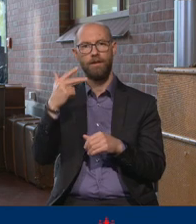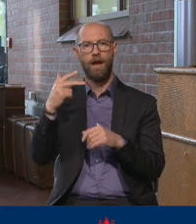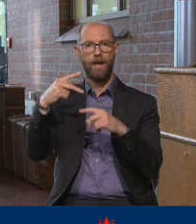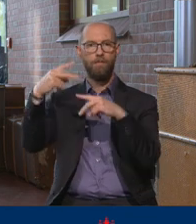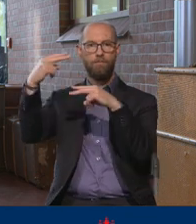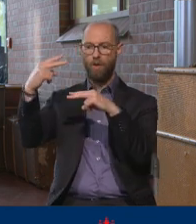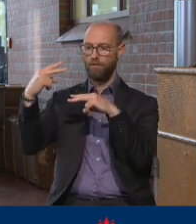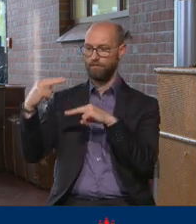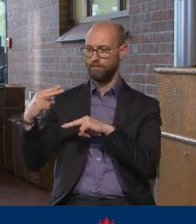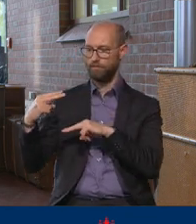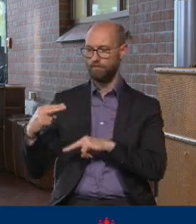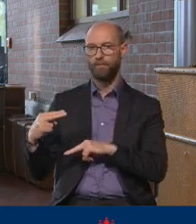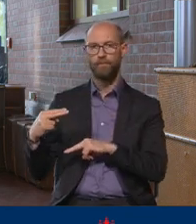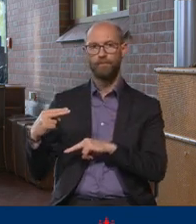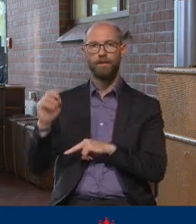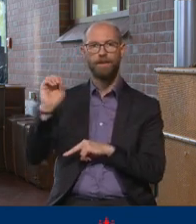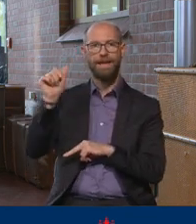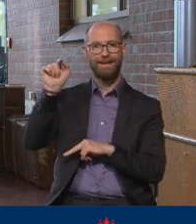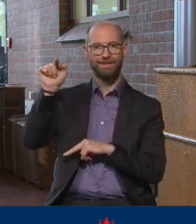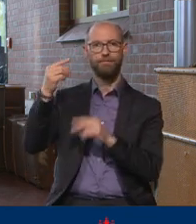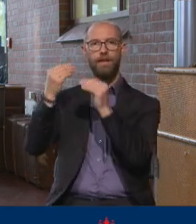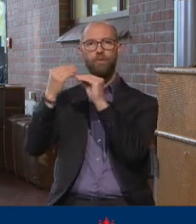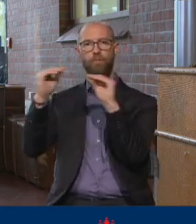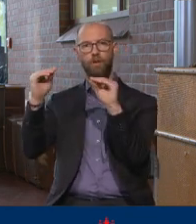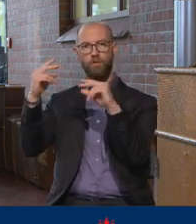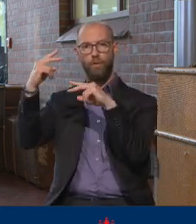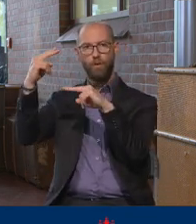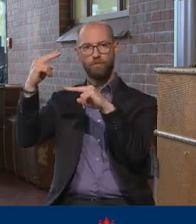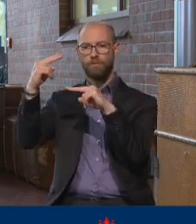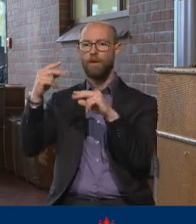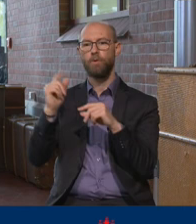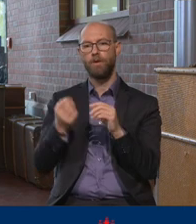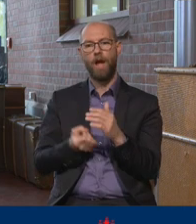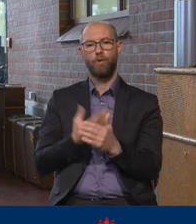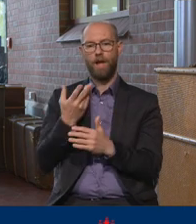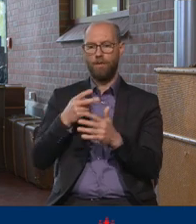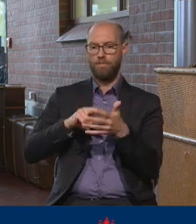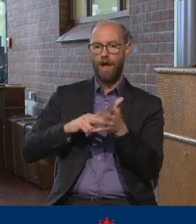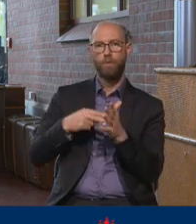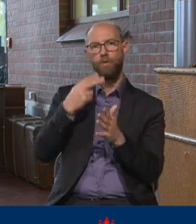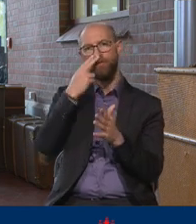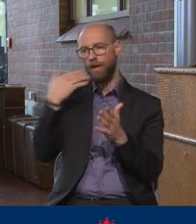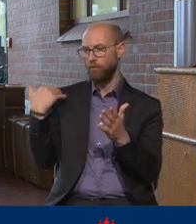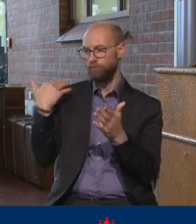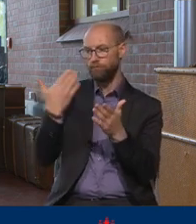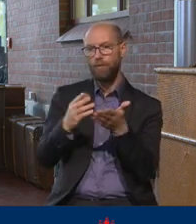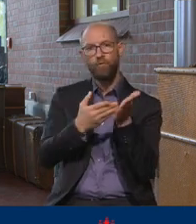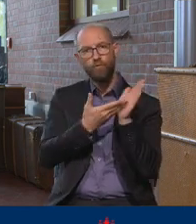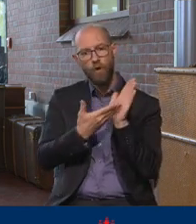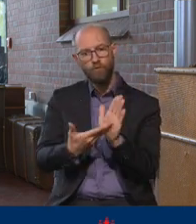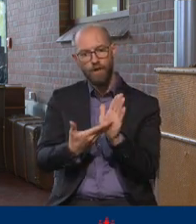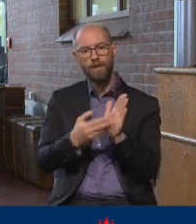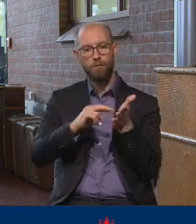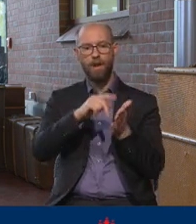block ist ein informations blog das heißt der aktuelle stand der planungen wird ihnen vorgestellt von den planerinnen und planer